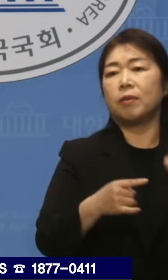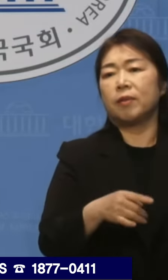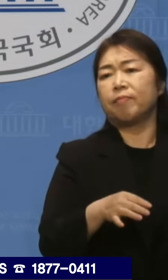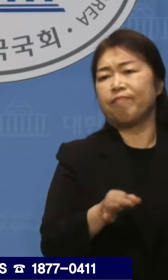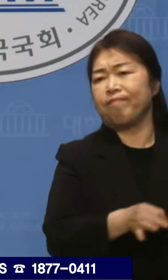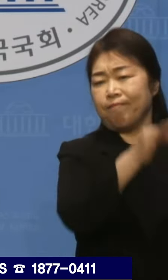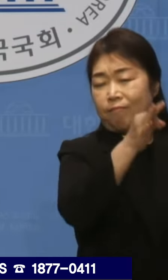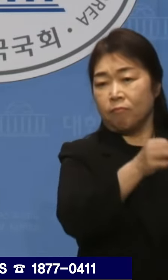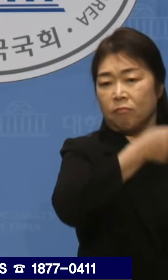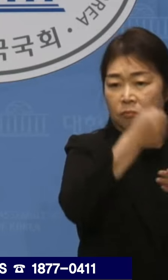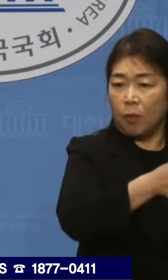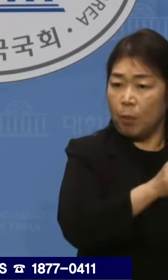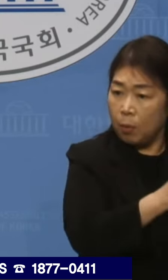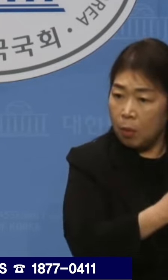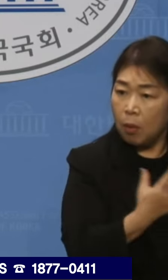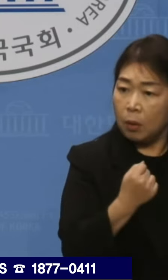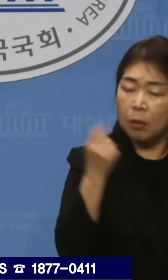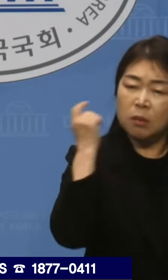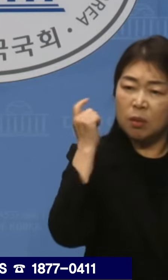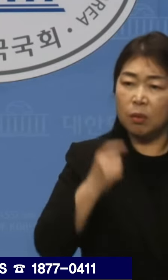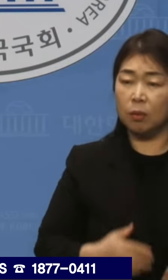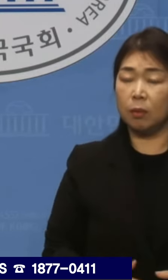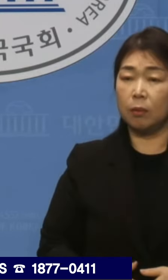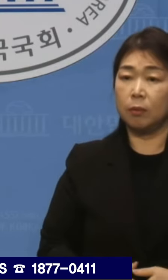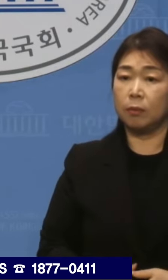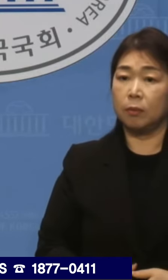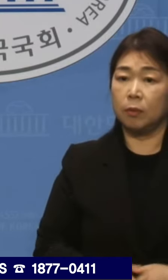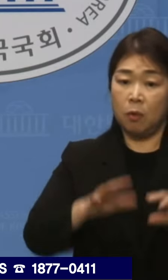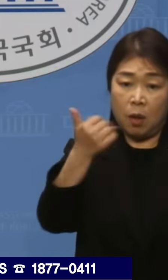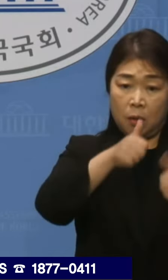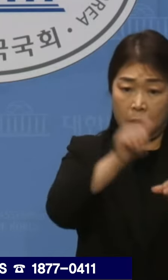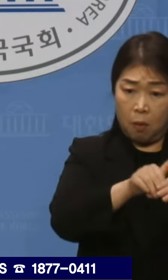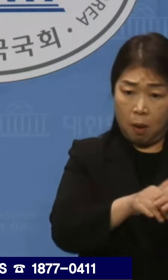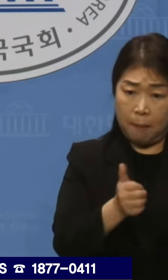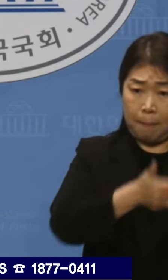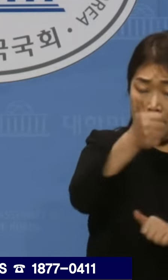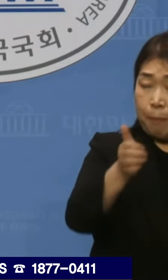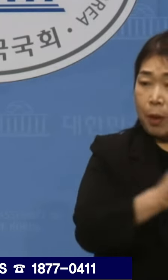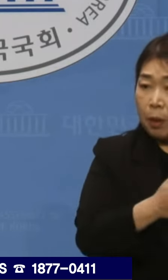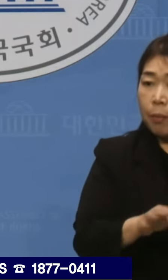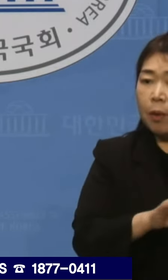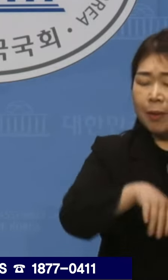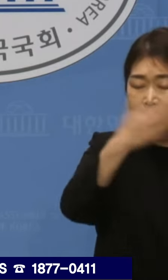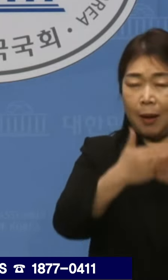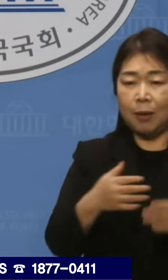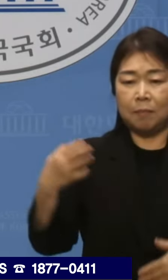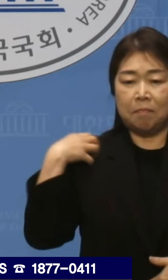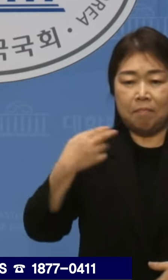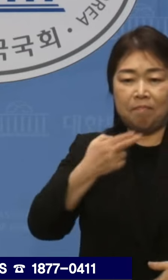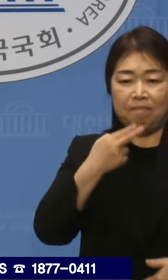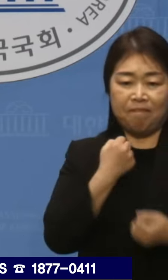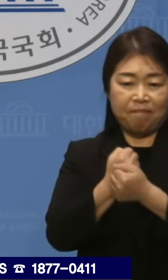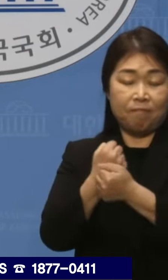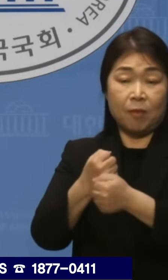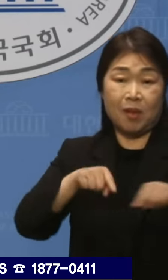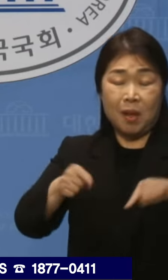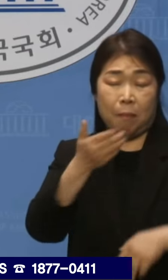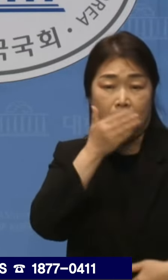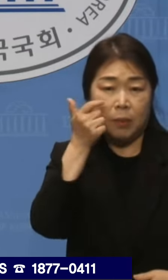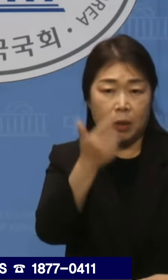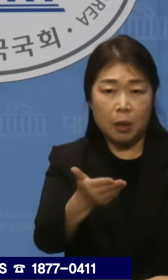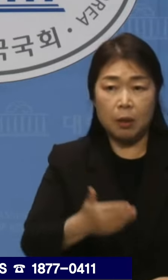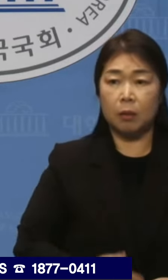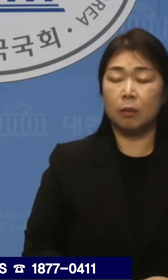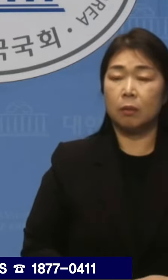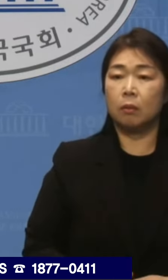전기요금을 인상하겠다는 소리입니다. 총선만 이기면 모든 책임이 끝납니까? 선거 이후에는 국민의